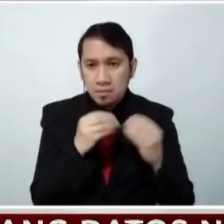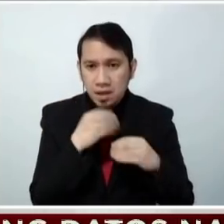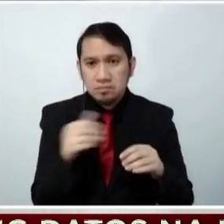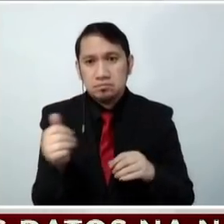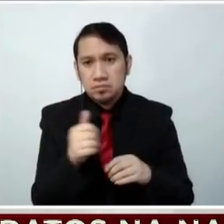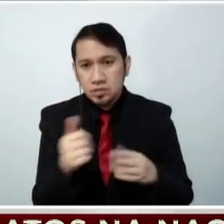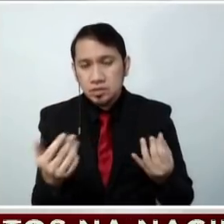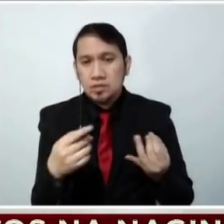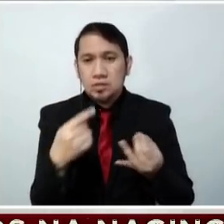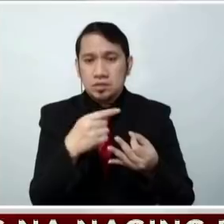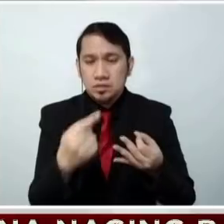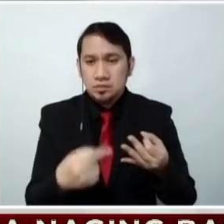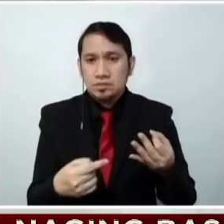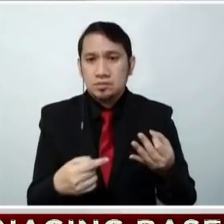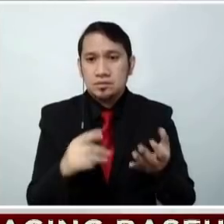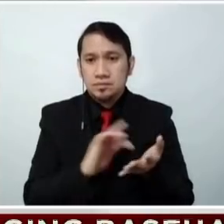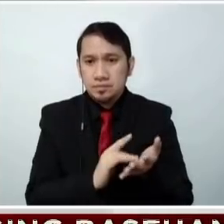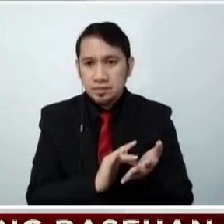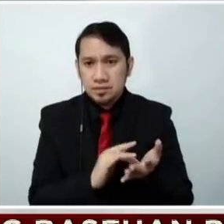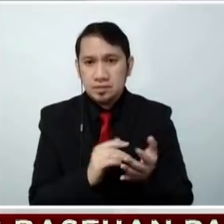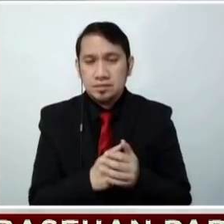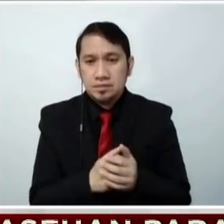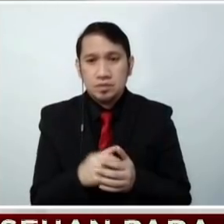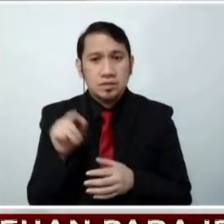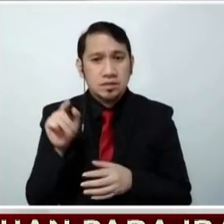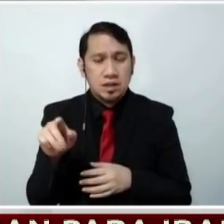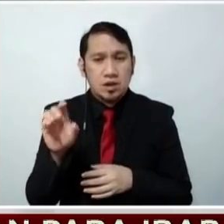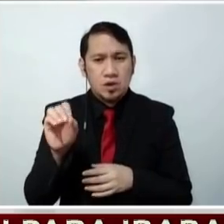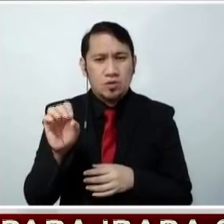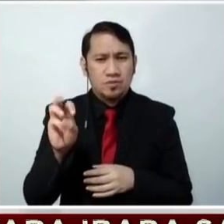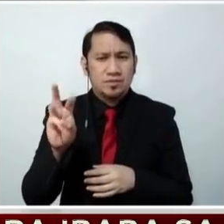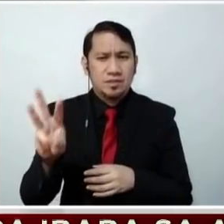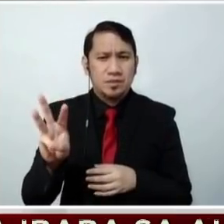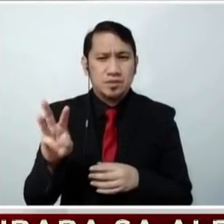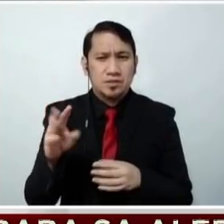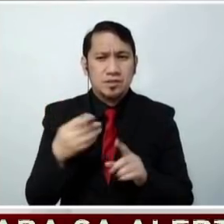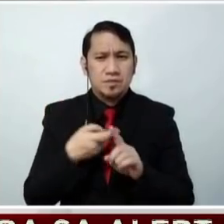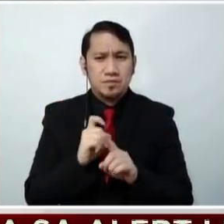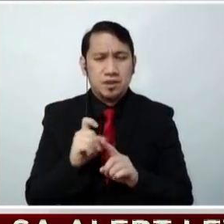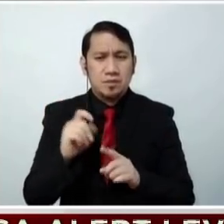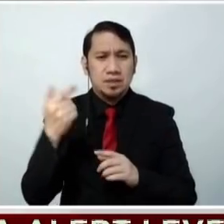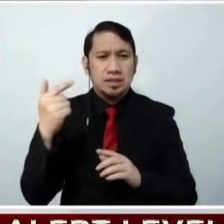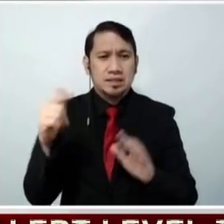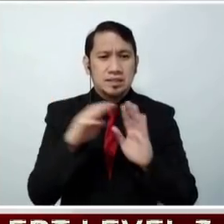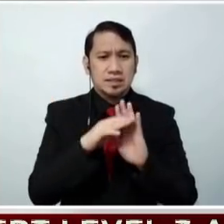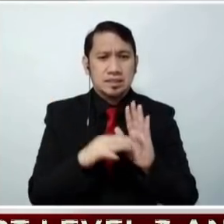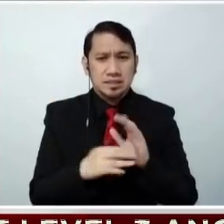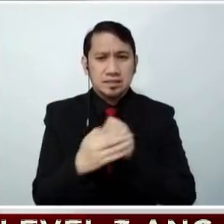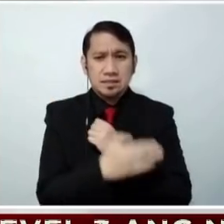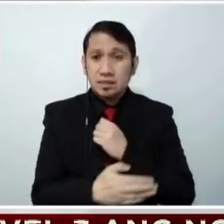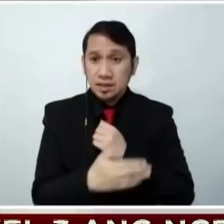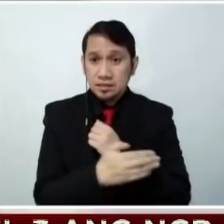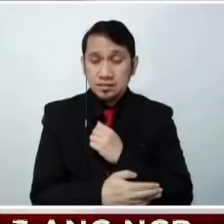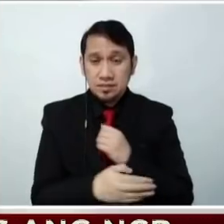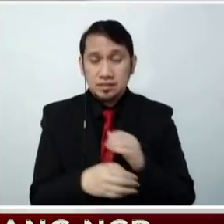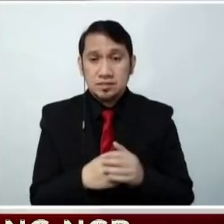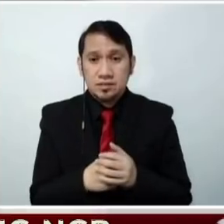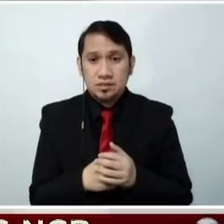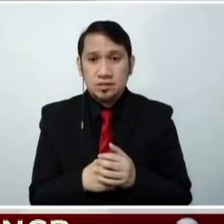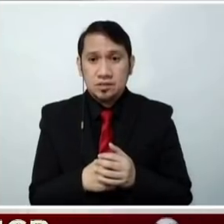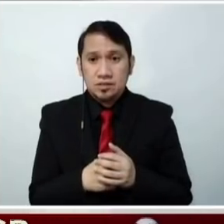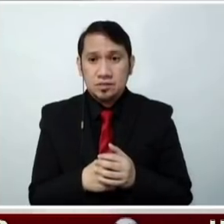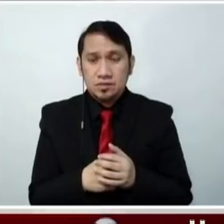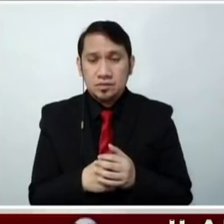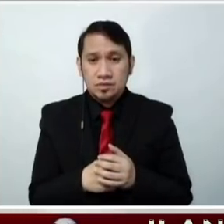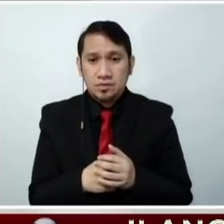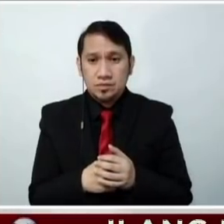lahat. Tira ang mga OFW na nanggagaling ko sa green list countries. O may personal position.